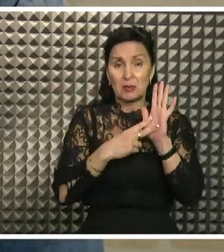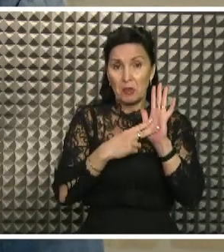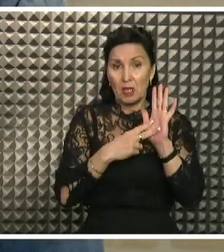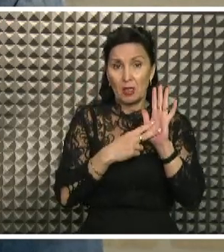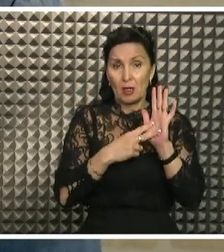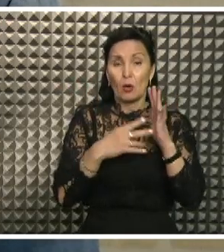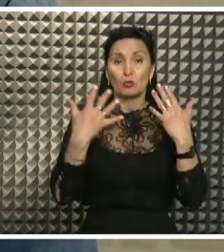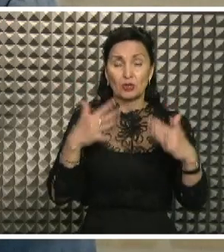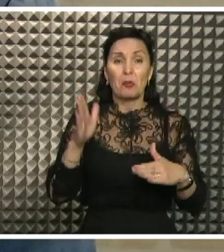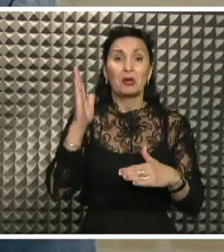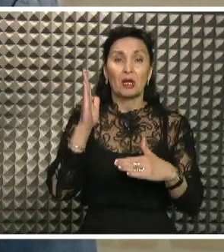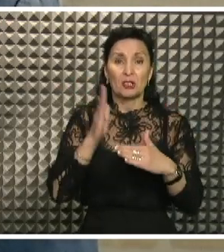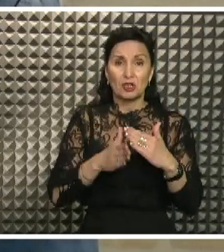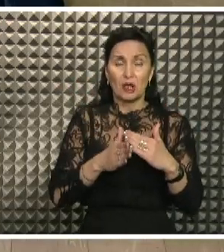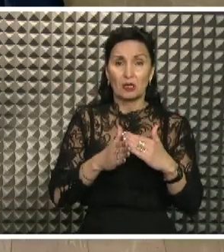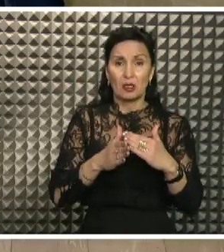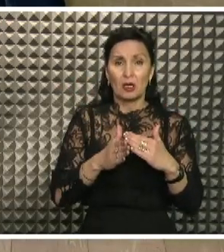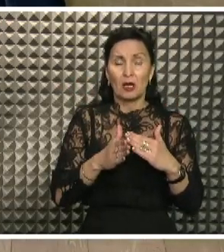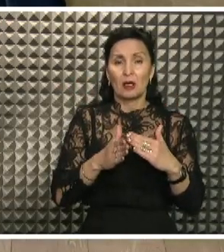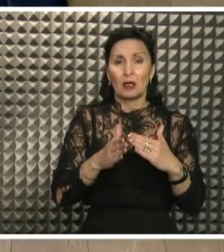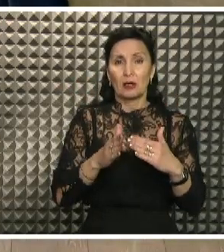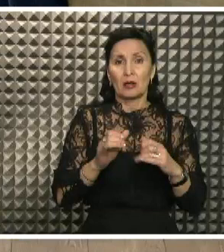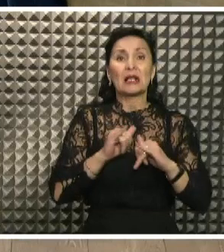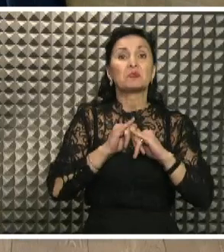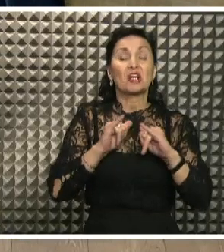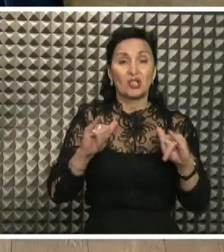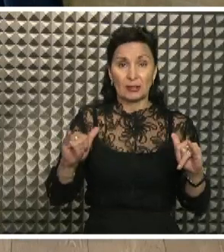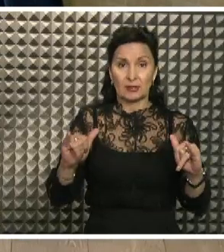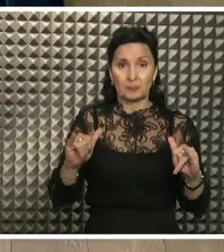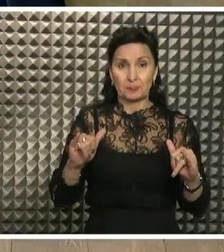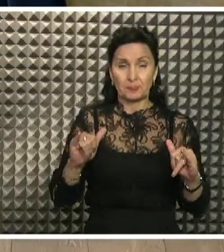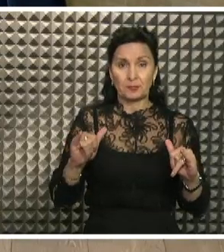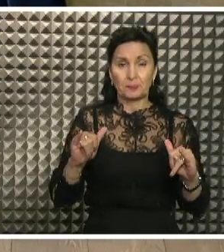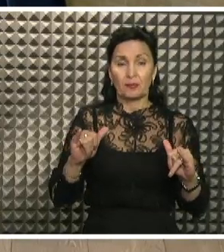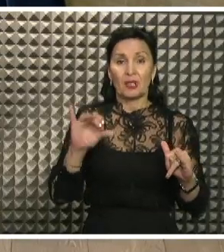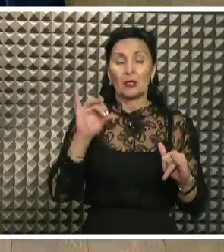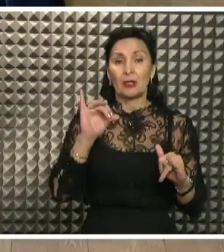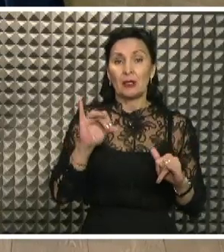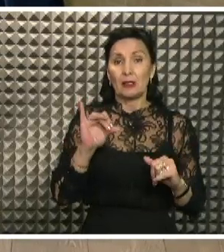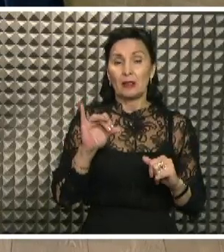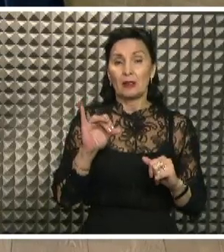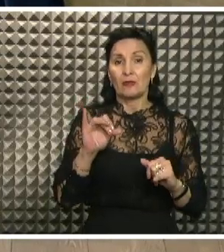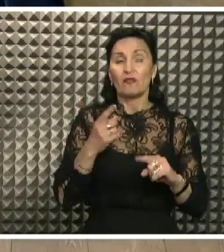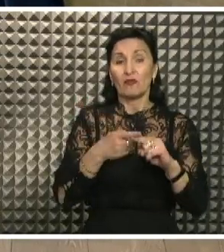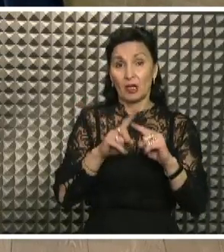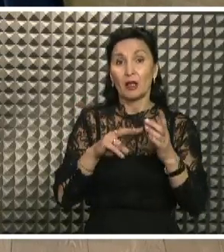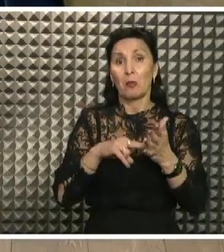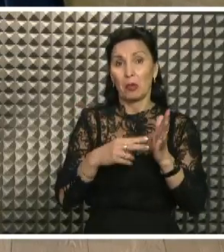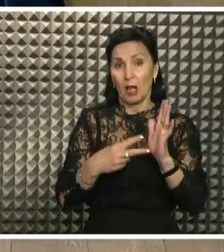уже погибает. Прекращает… Нет, он не погибает, он просто прекращает размножаться. И в этом